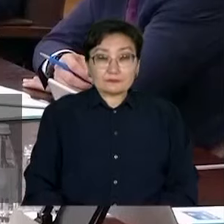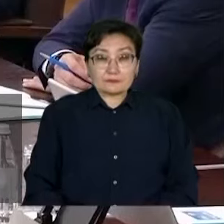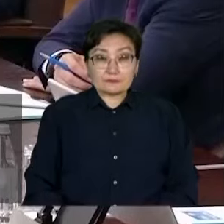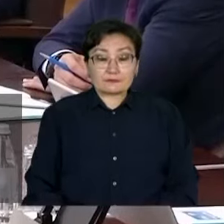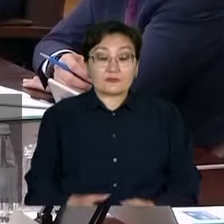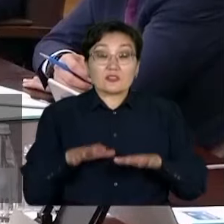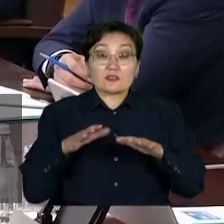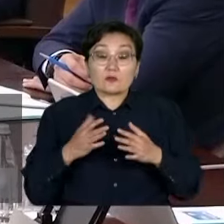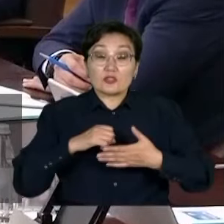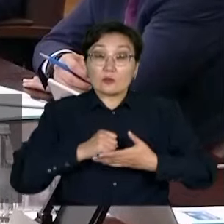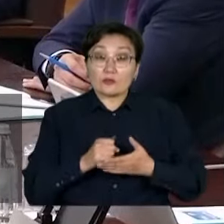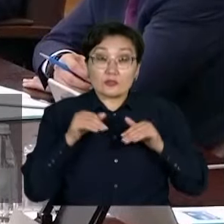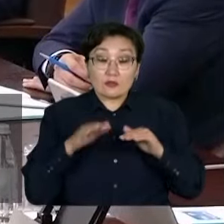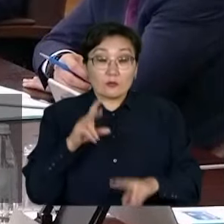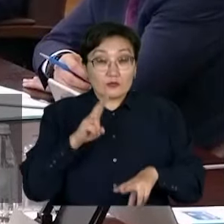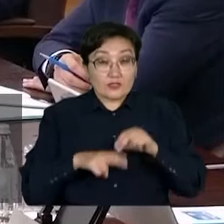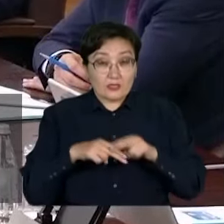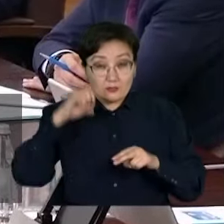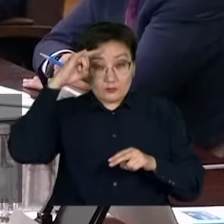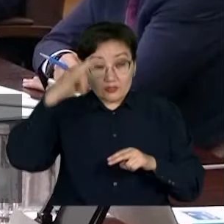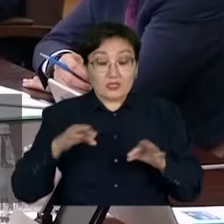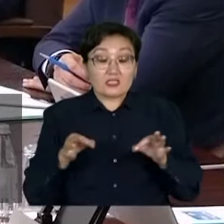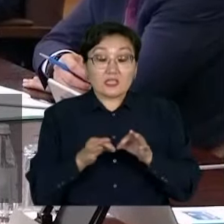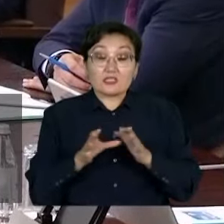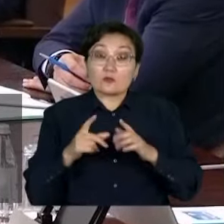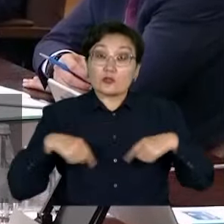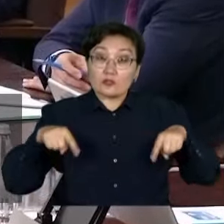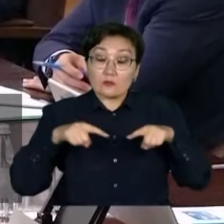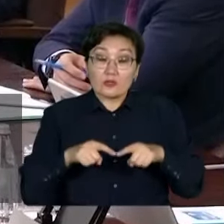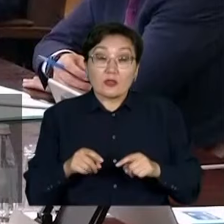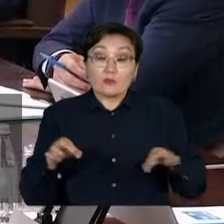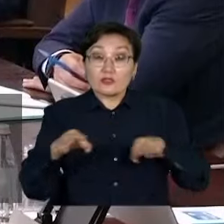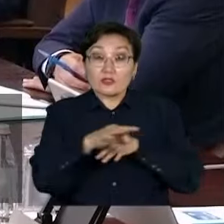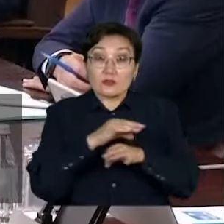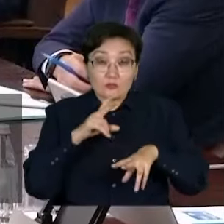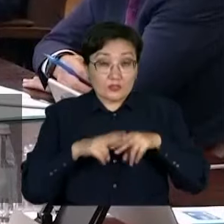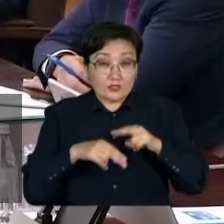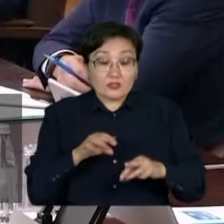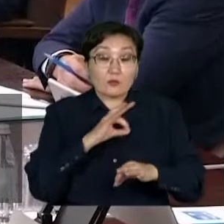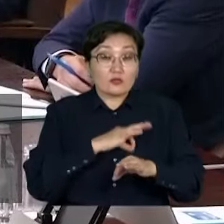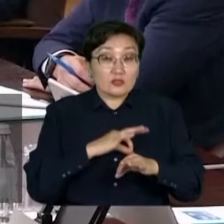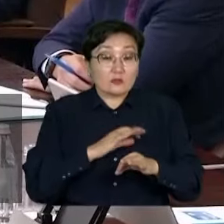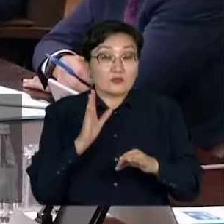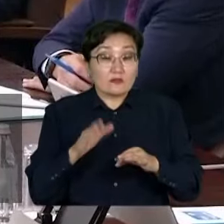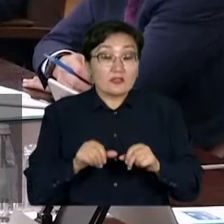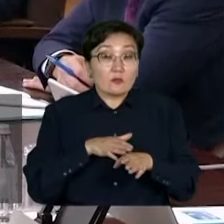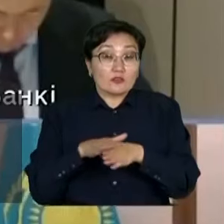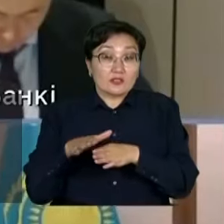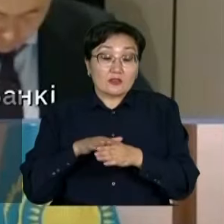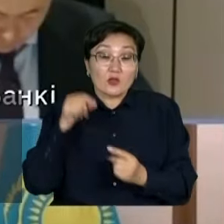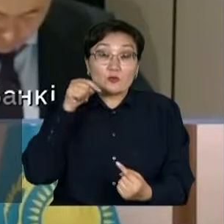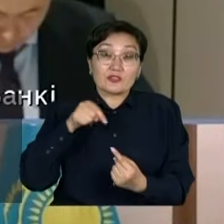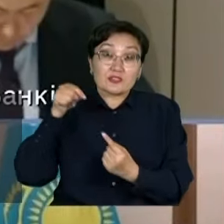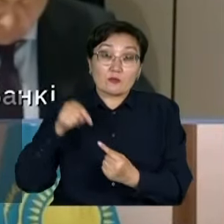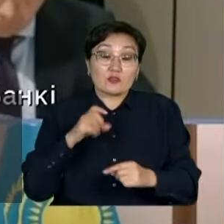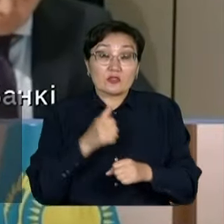В случае принятия решения о строительстве в Казахстане атомной электростанции, ее проектирование, строительство и эксплуатация будут осуществляться в соответствии